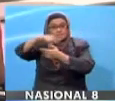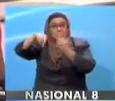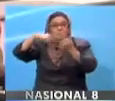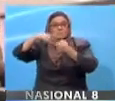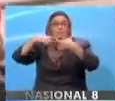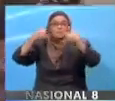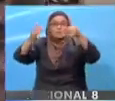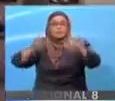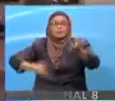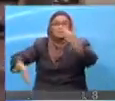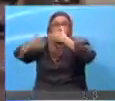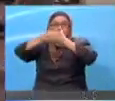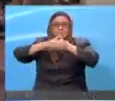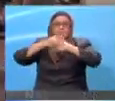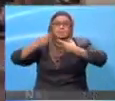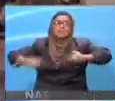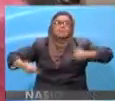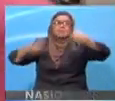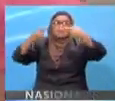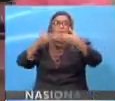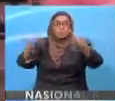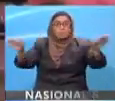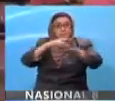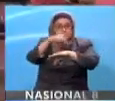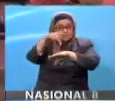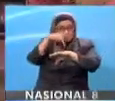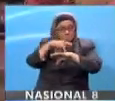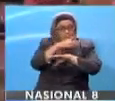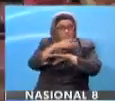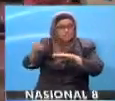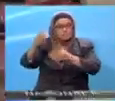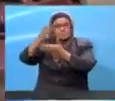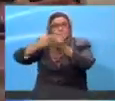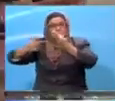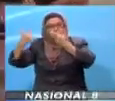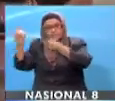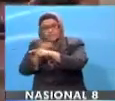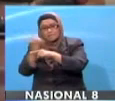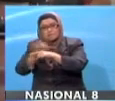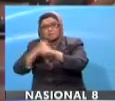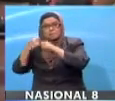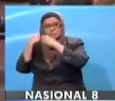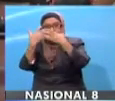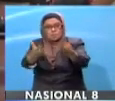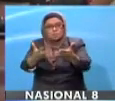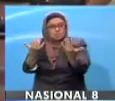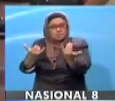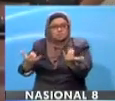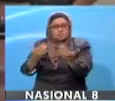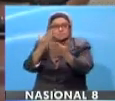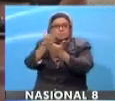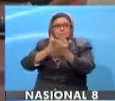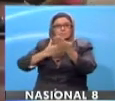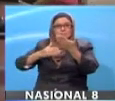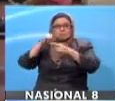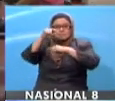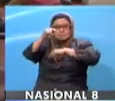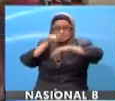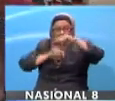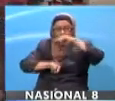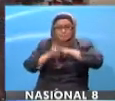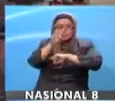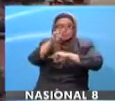kejohanan terbuka Filipina. Sesi latihan squad bowling kali ini juga dibahagikan kepada 2 fasa mengikut jenis lantai